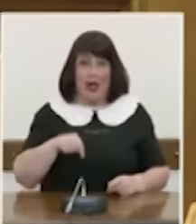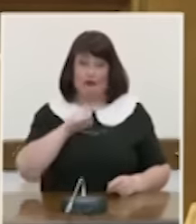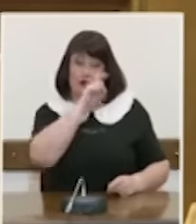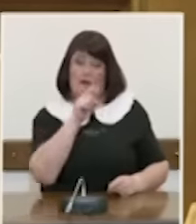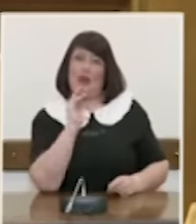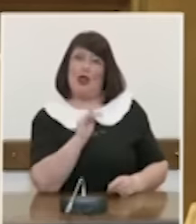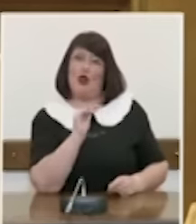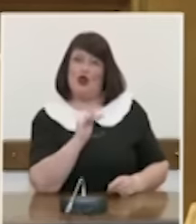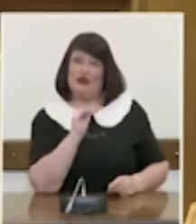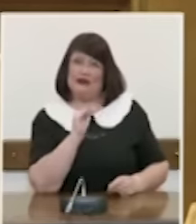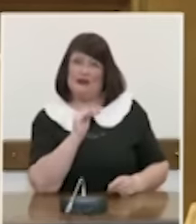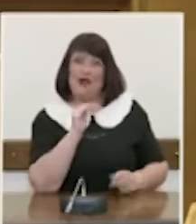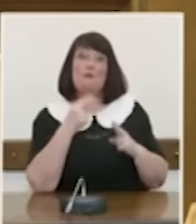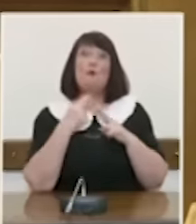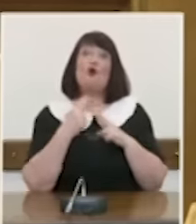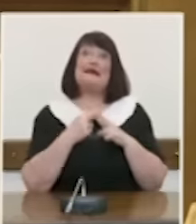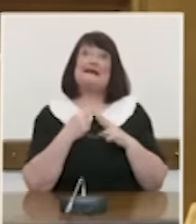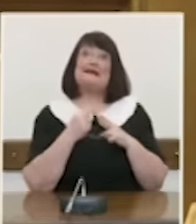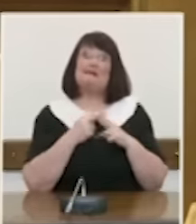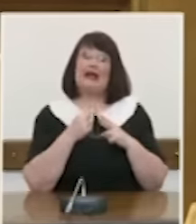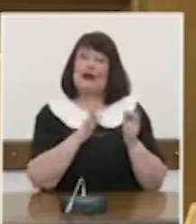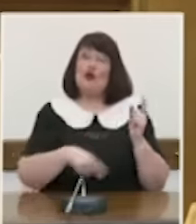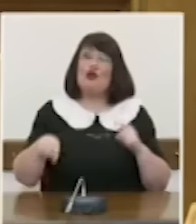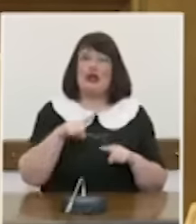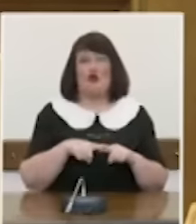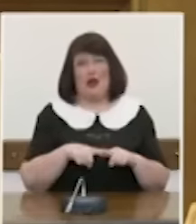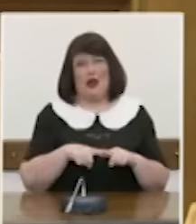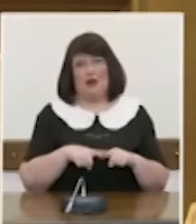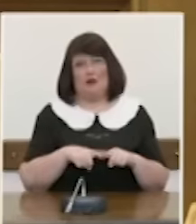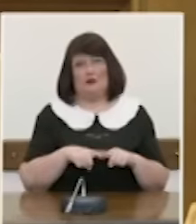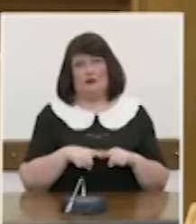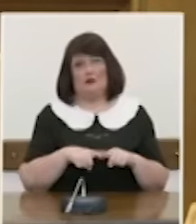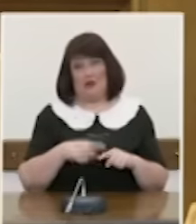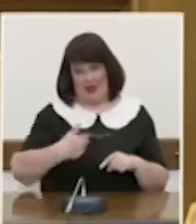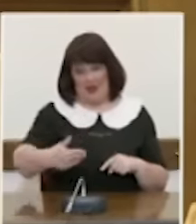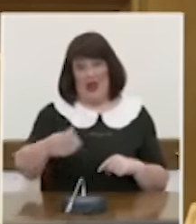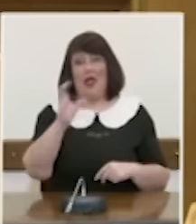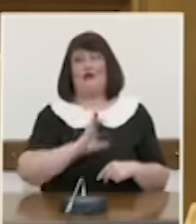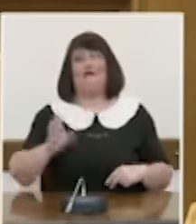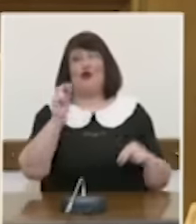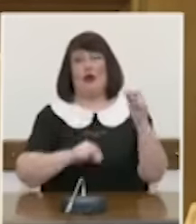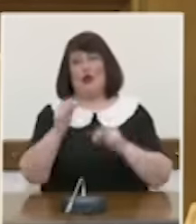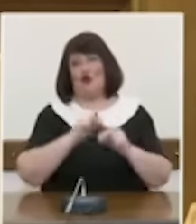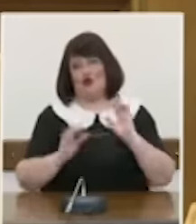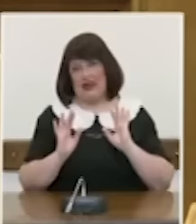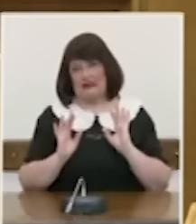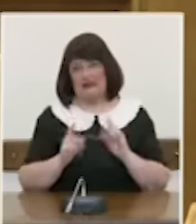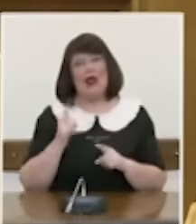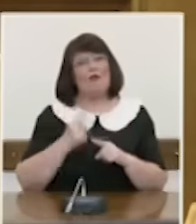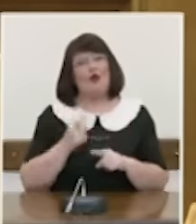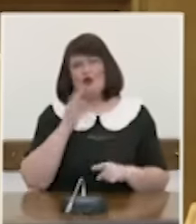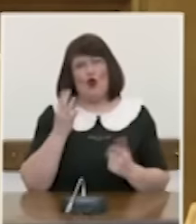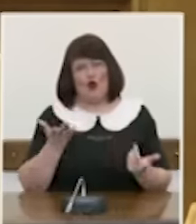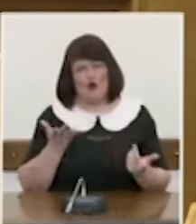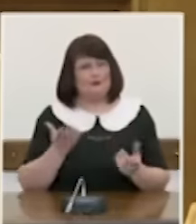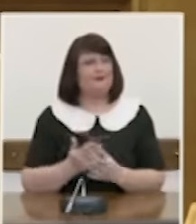που έχει μεγάλη σημασία για τον ελληνικό λαό, ειδικά μπροστά στις ευρωεκλογές. Ο λόγος είναι απλός.